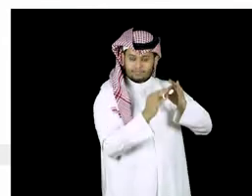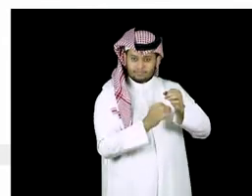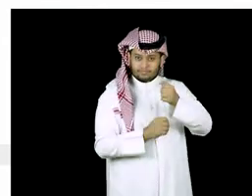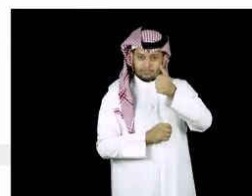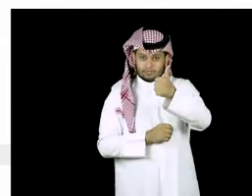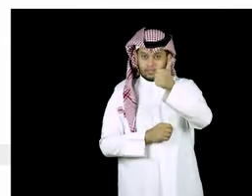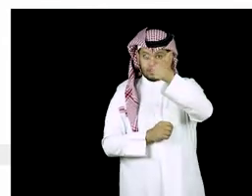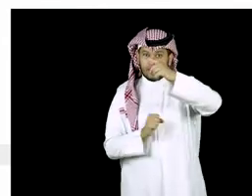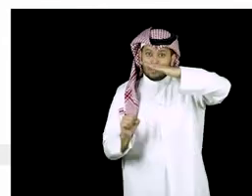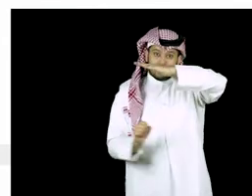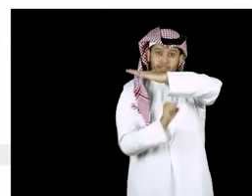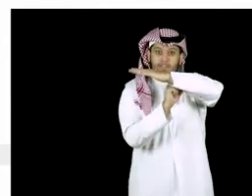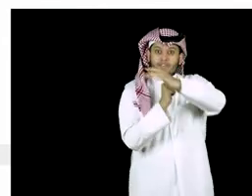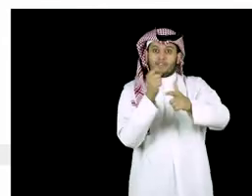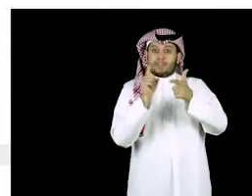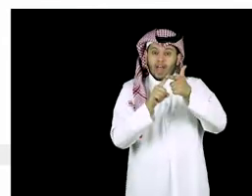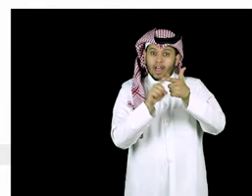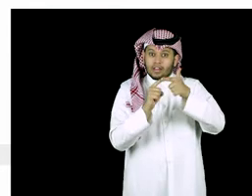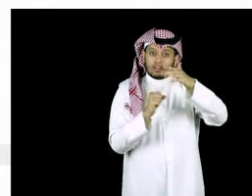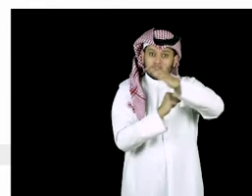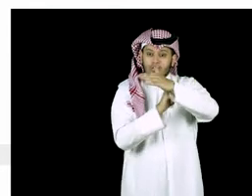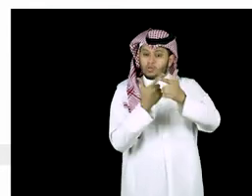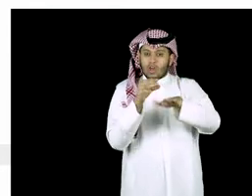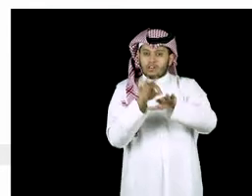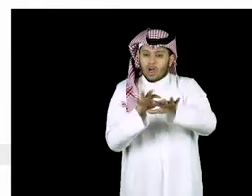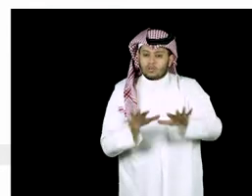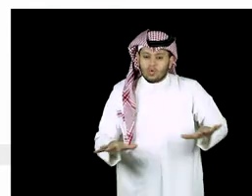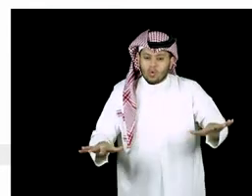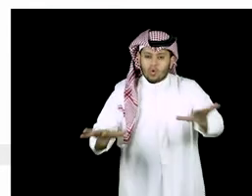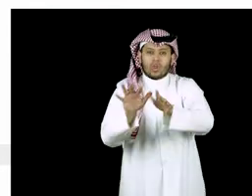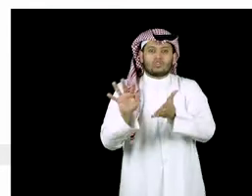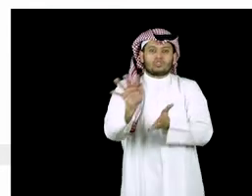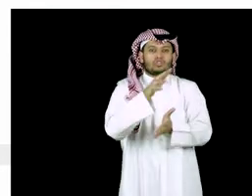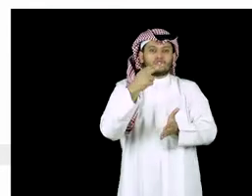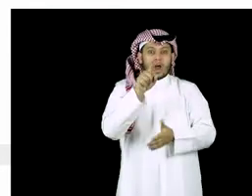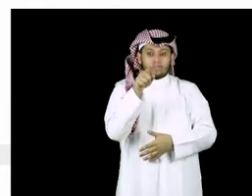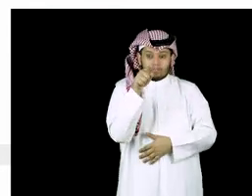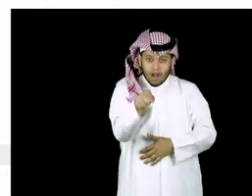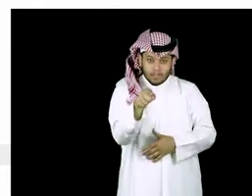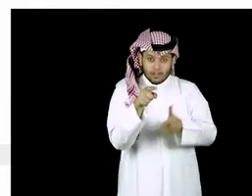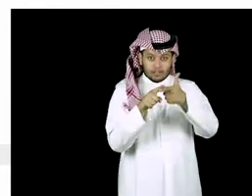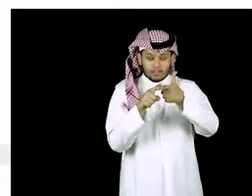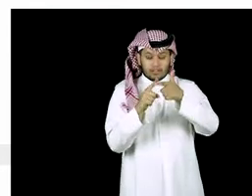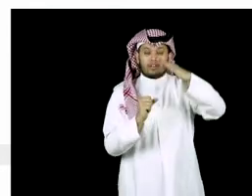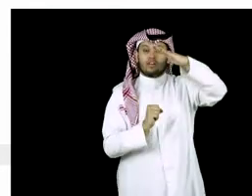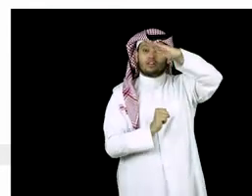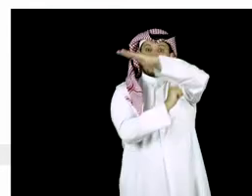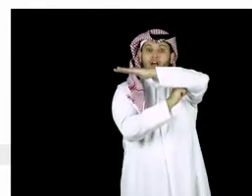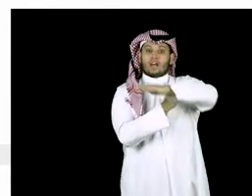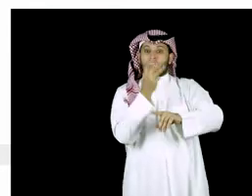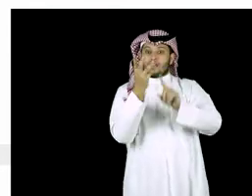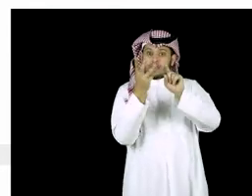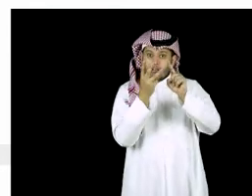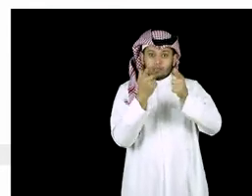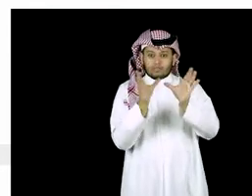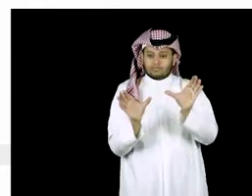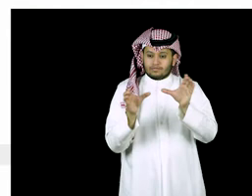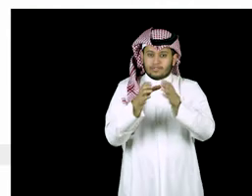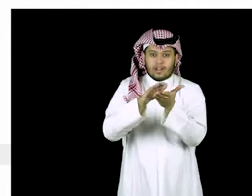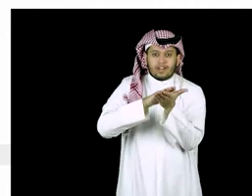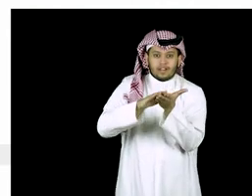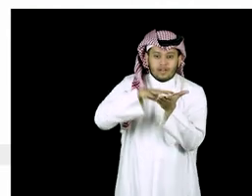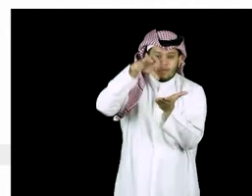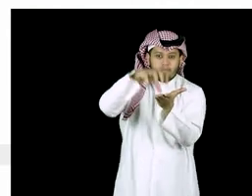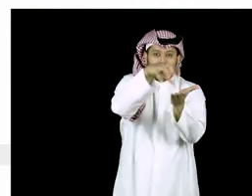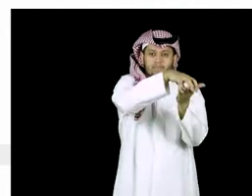الركن الثاني الرعية أي الشعب، الركن الثالث الإقليم أي